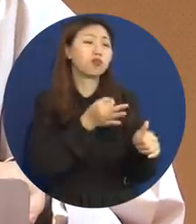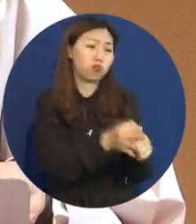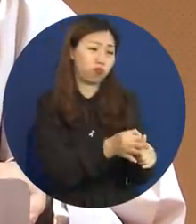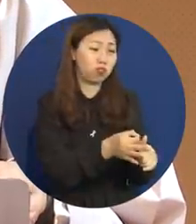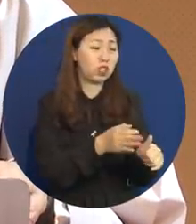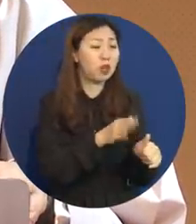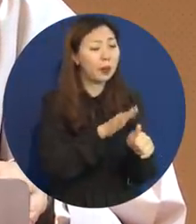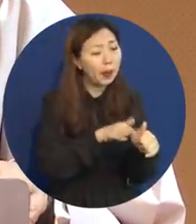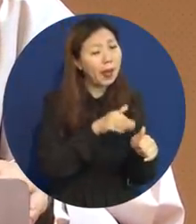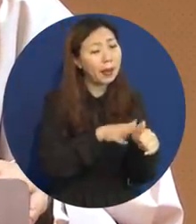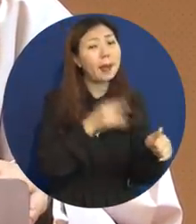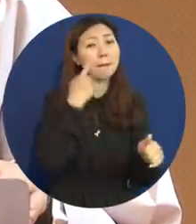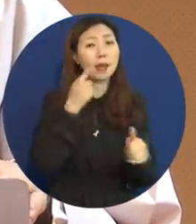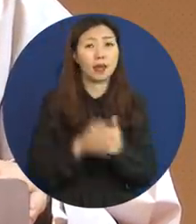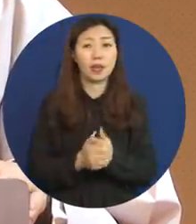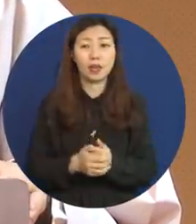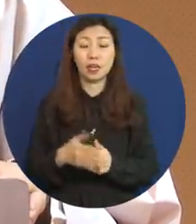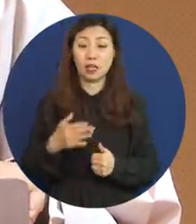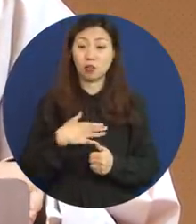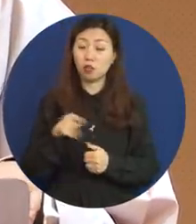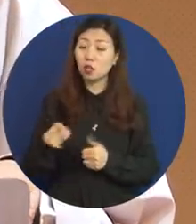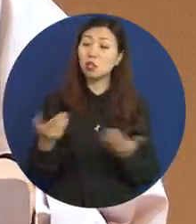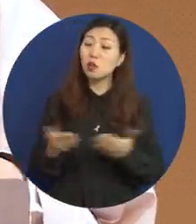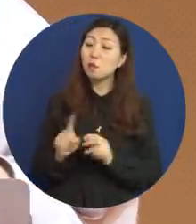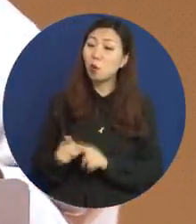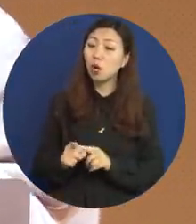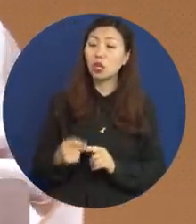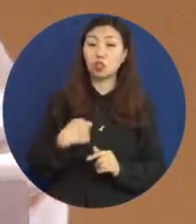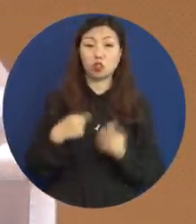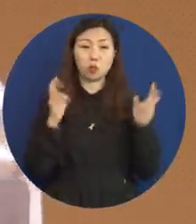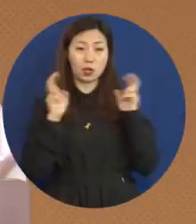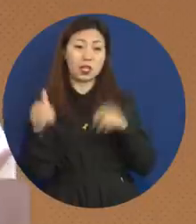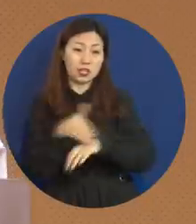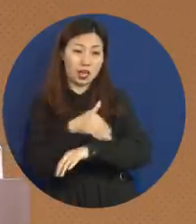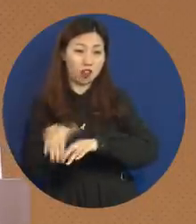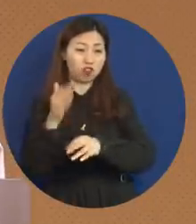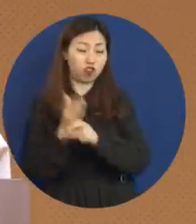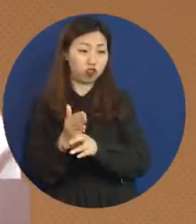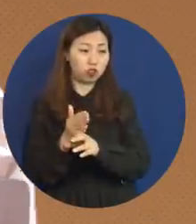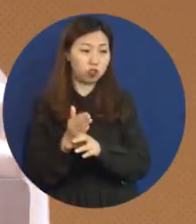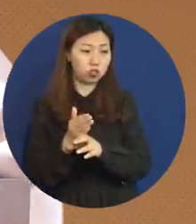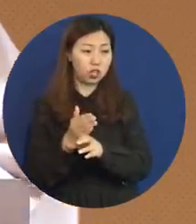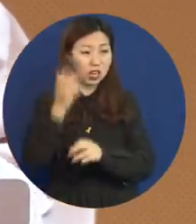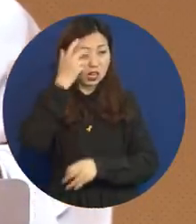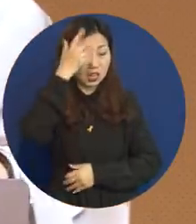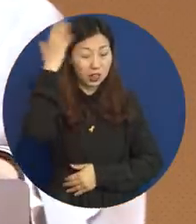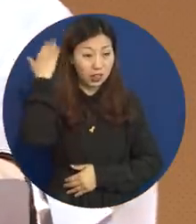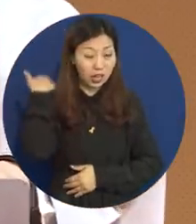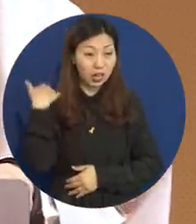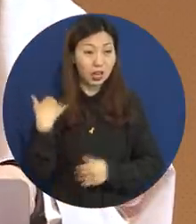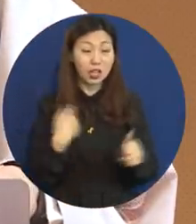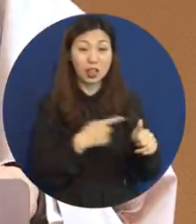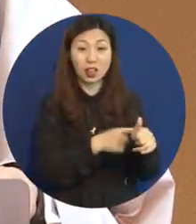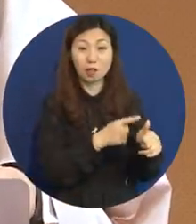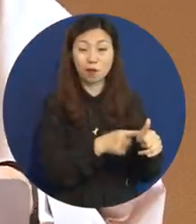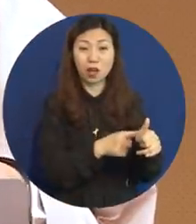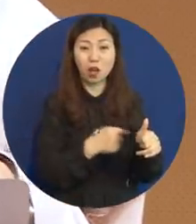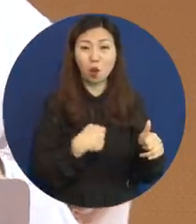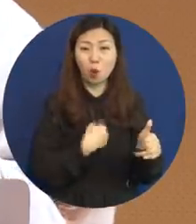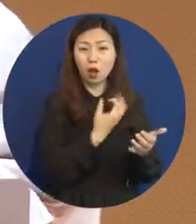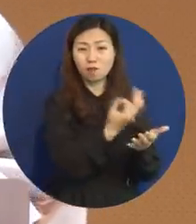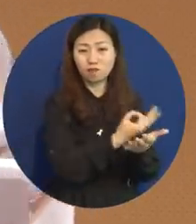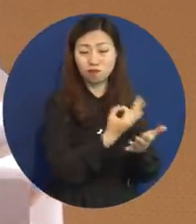해요? 저는 직장 생활합니다. 직장 생활이야. 네. 그러면 옛날 남자가 혼자 돈 벌어 여자 다